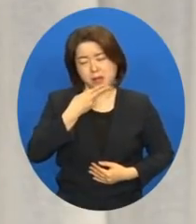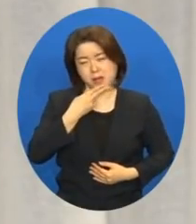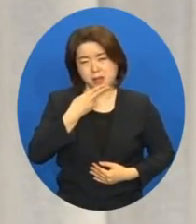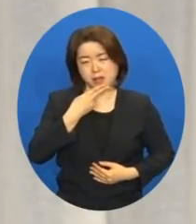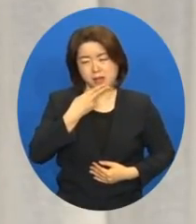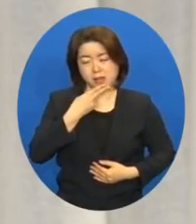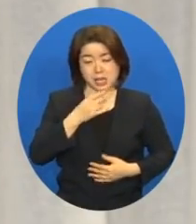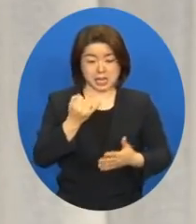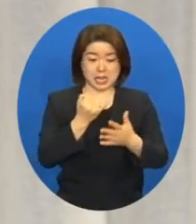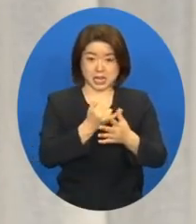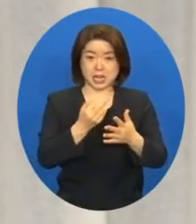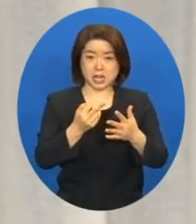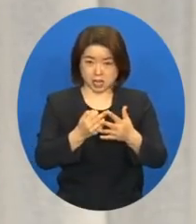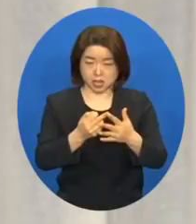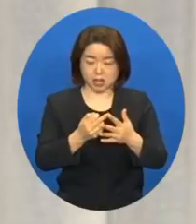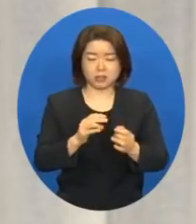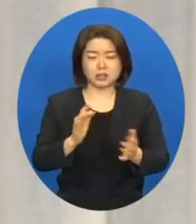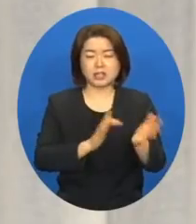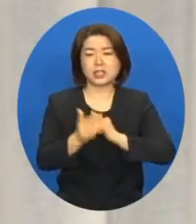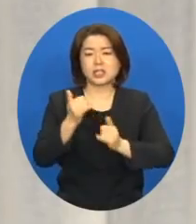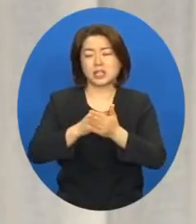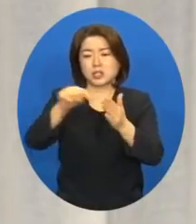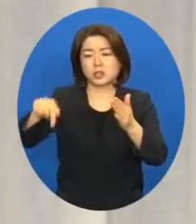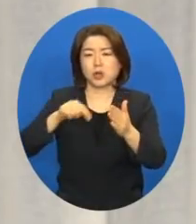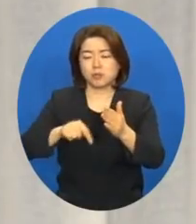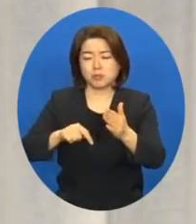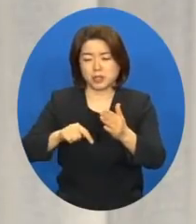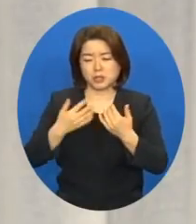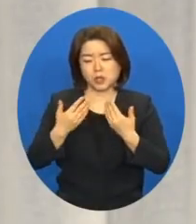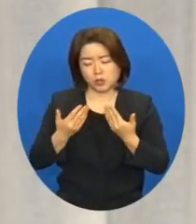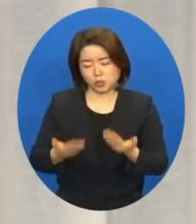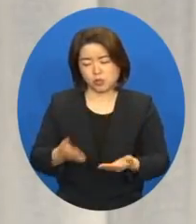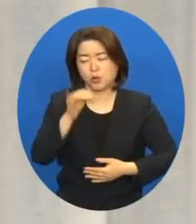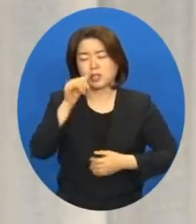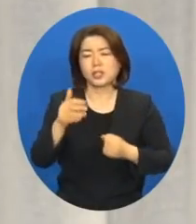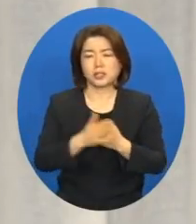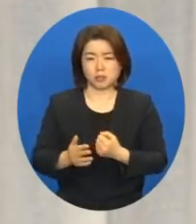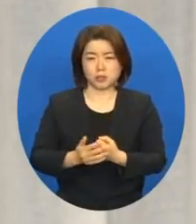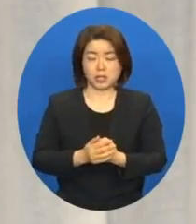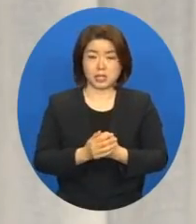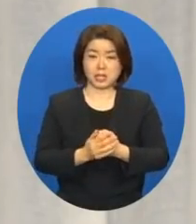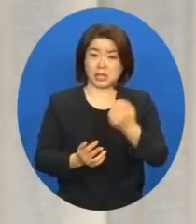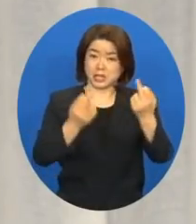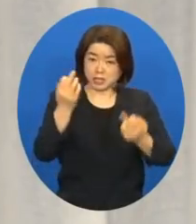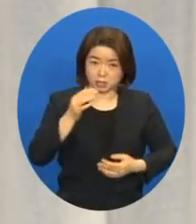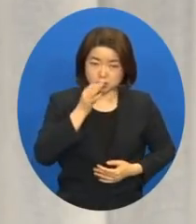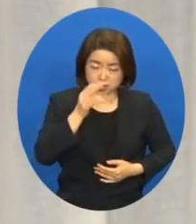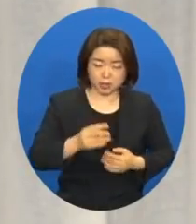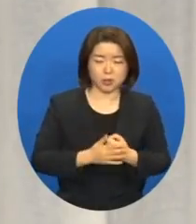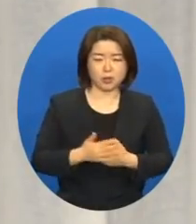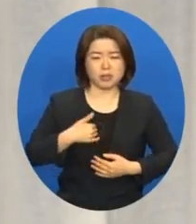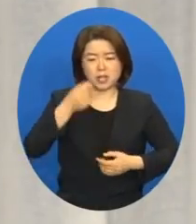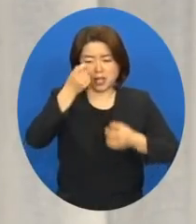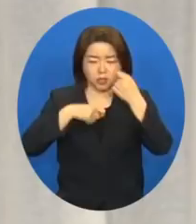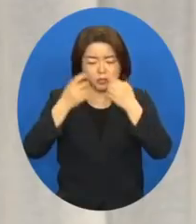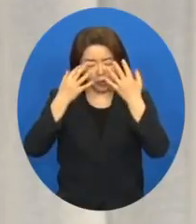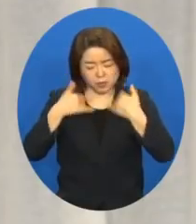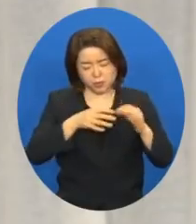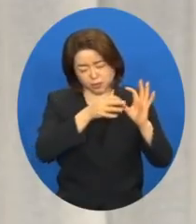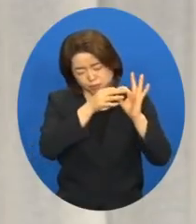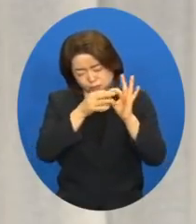그들은 예수님 품 안에서 쉬고 있기 때문입니다. 형제여, 저의 눈물은 그칠 줄은